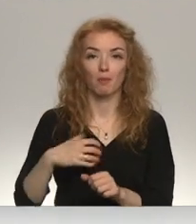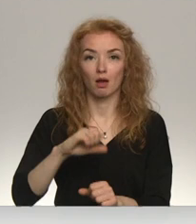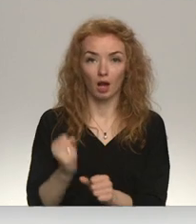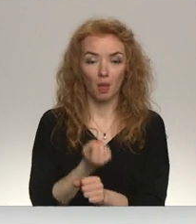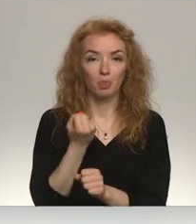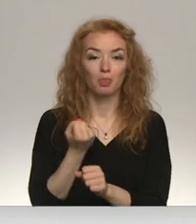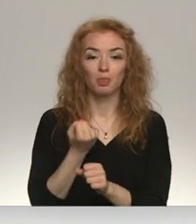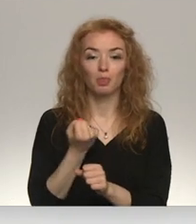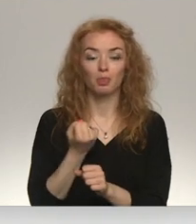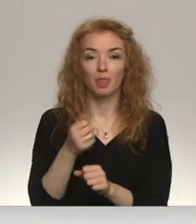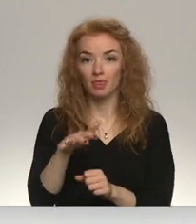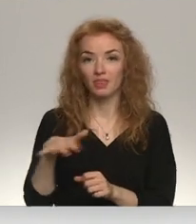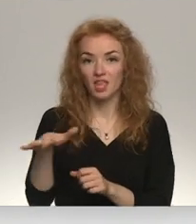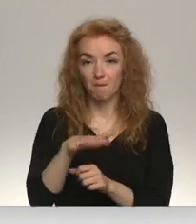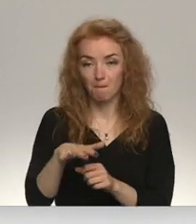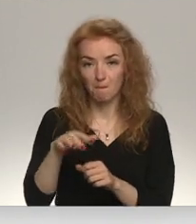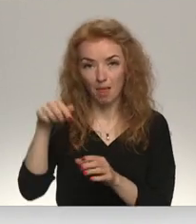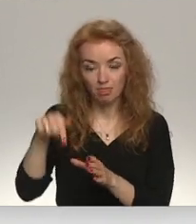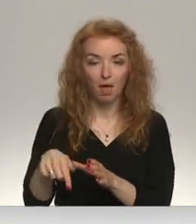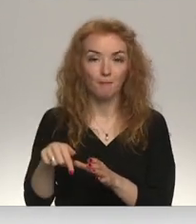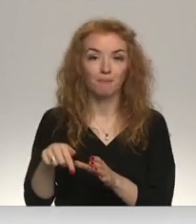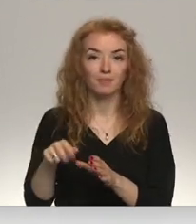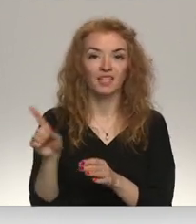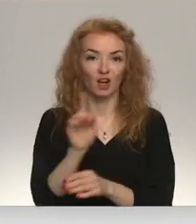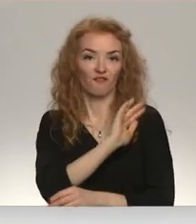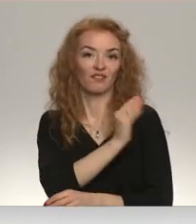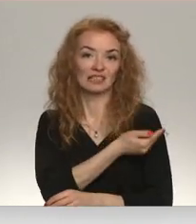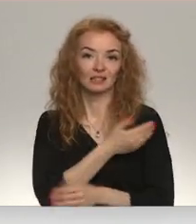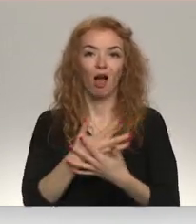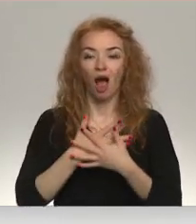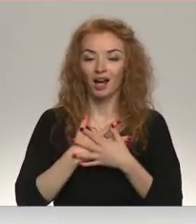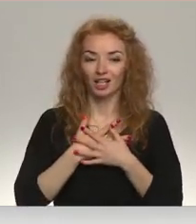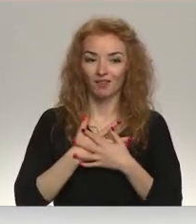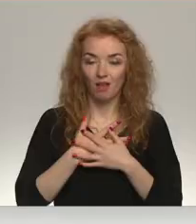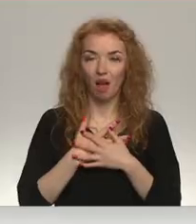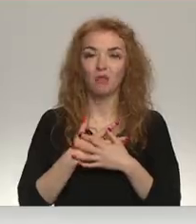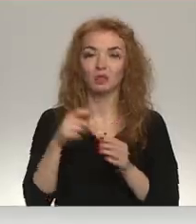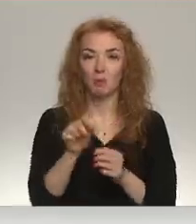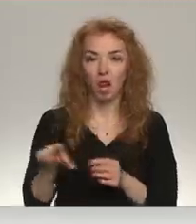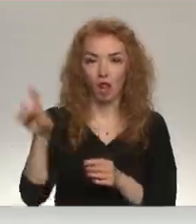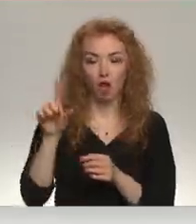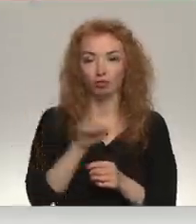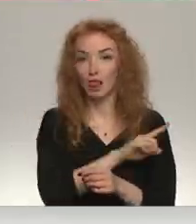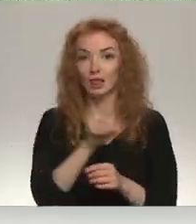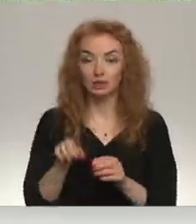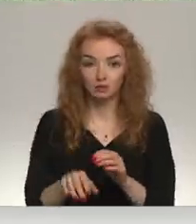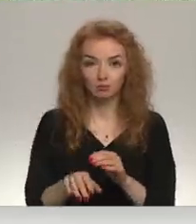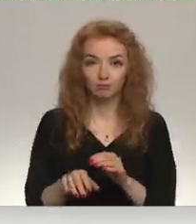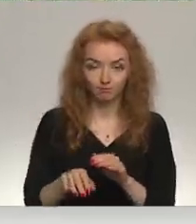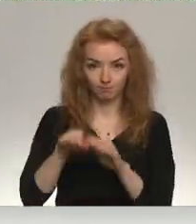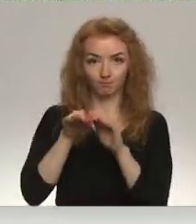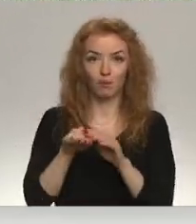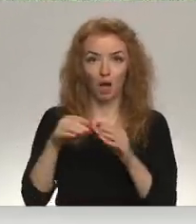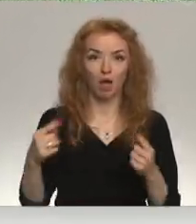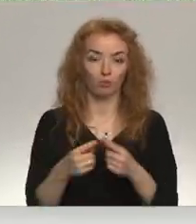gan ģimenēm, ir fiziskās aktivitātes palielināšana līdz